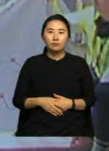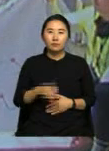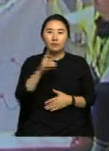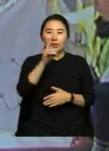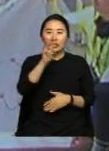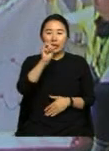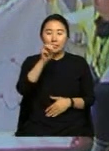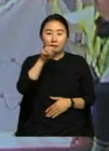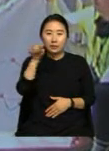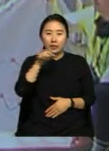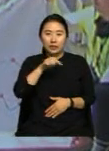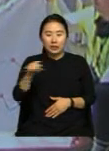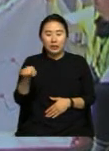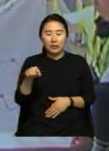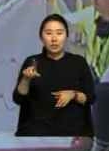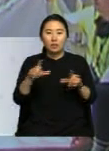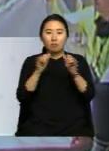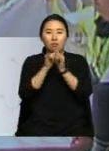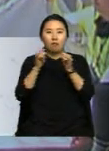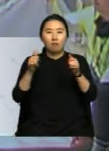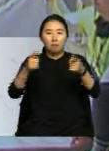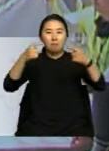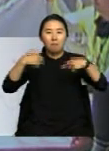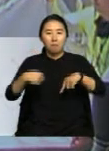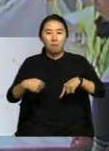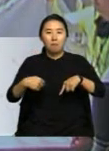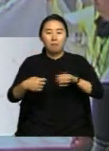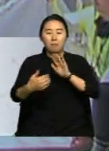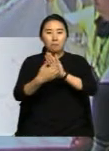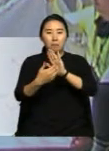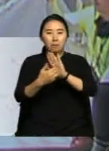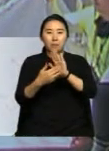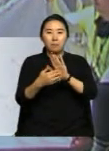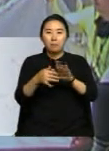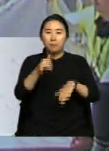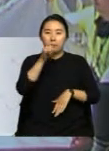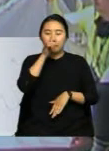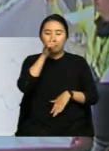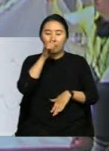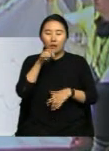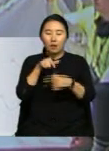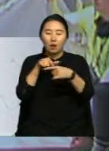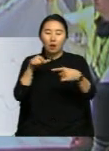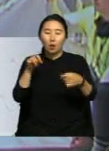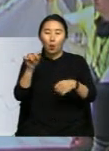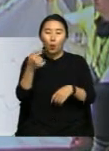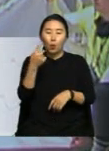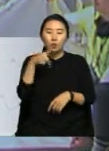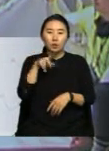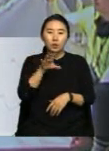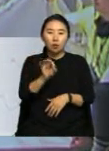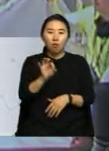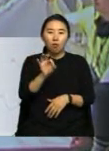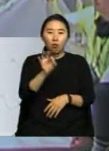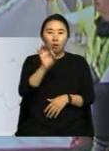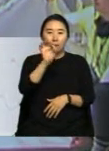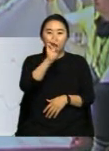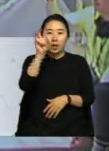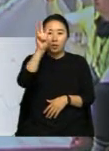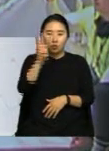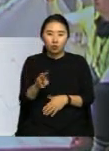dng b 모 장지 되는 민간인의 출입을 엄격히 통제하고 있는데요 강원도 고성에서 파주 임진각까지